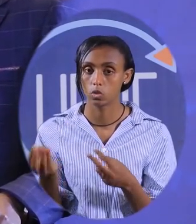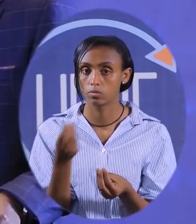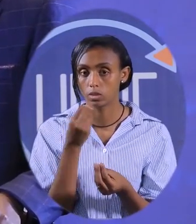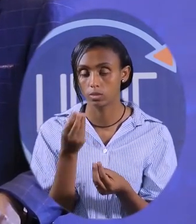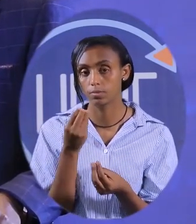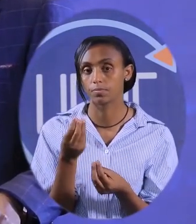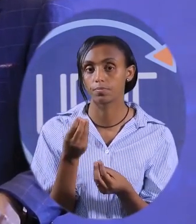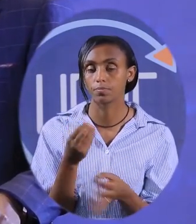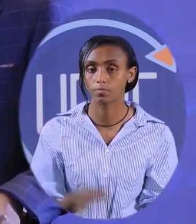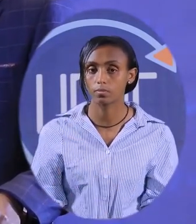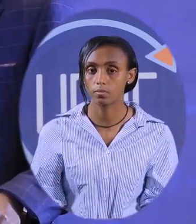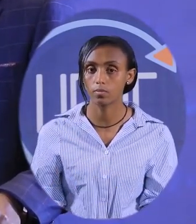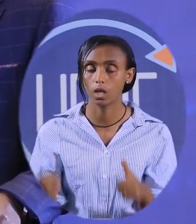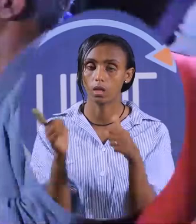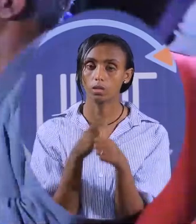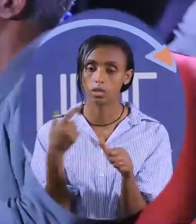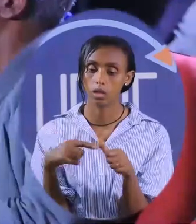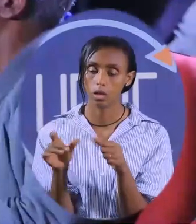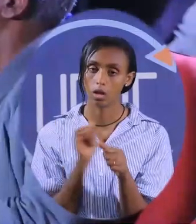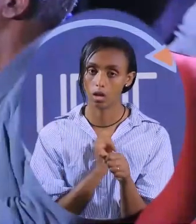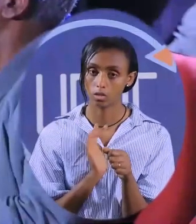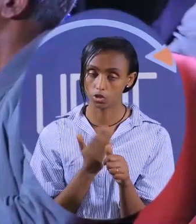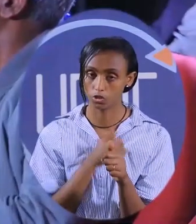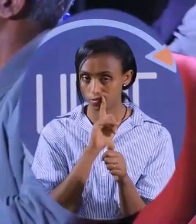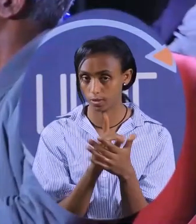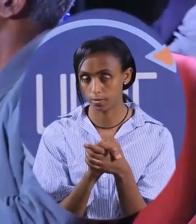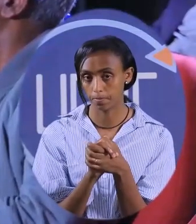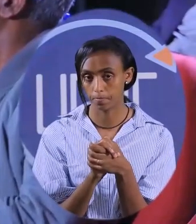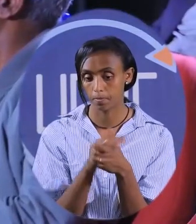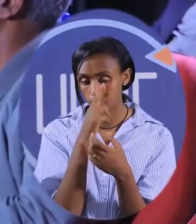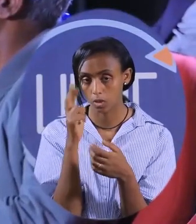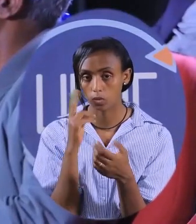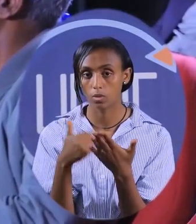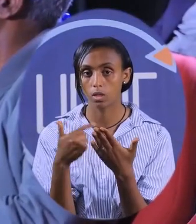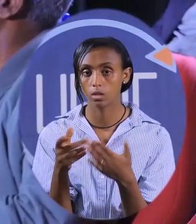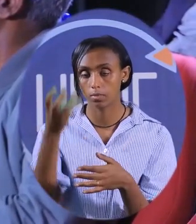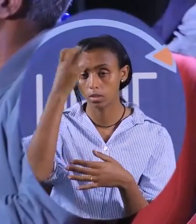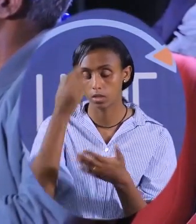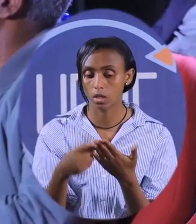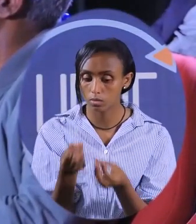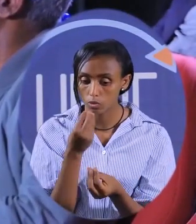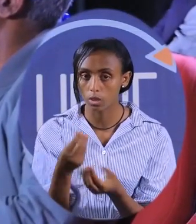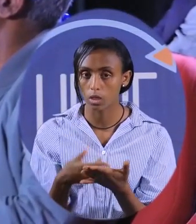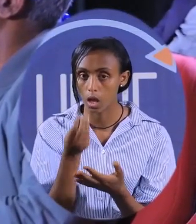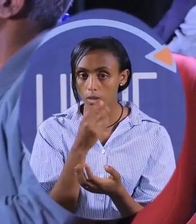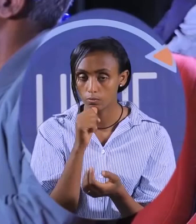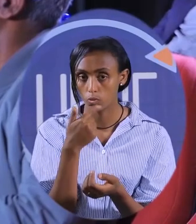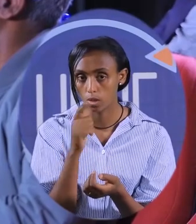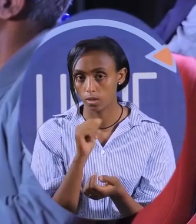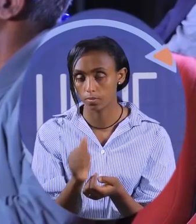ምግብ የምንመርጠው አንደኛ እኛ ራሳችንን ምክንያቱም ይሄንን መንግስት ይሄን ብሉ ያንን አትብሉ